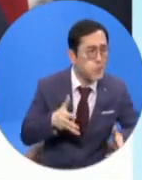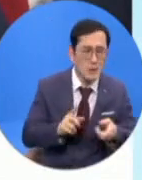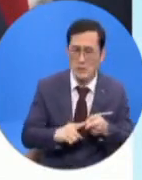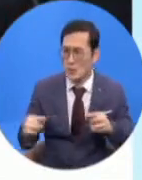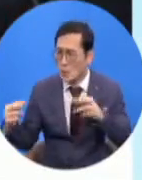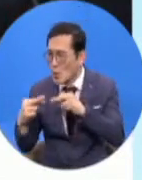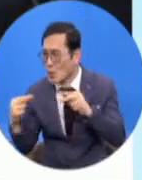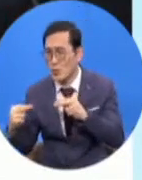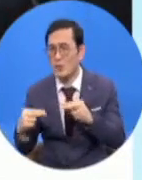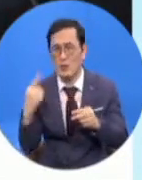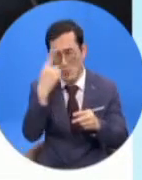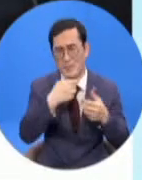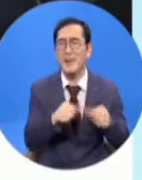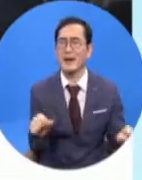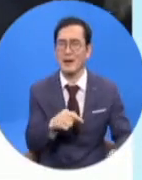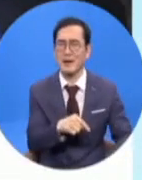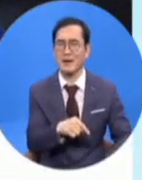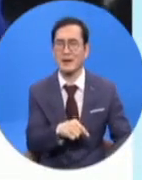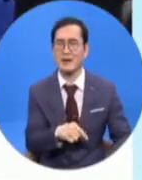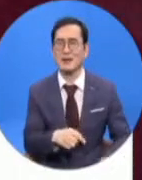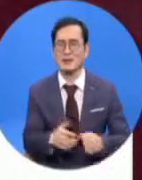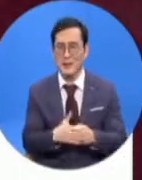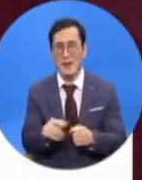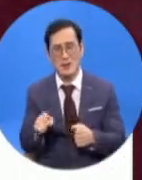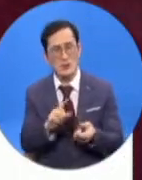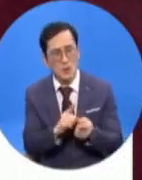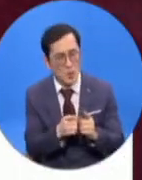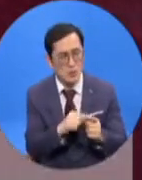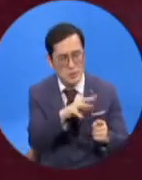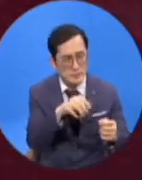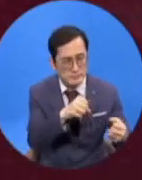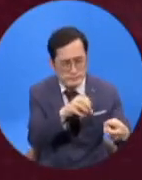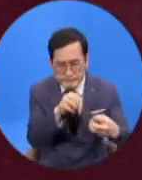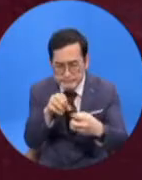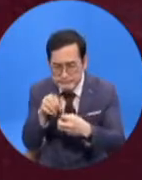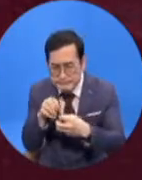공개하게 조커 알겠습니다 이녀석 대표 어떻게 대응할지 이점도 또 관전 포인트가 되겠네요